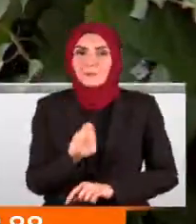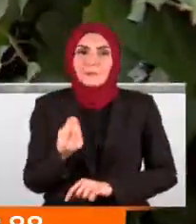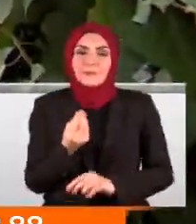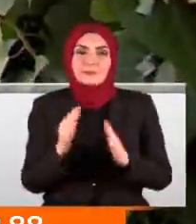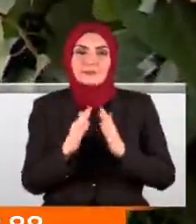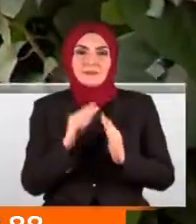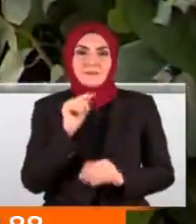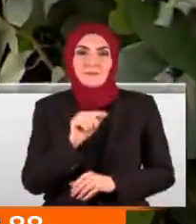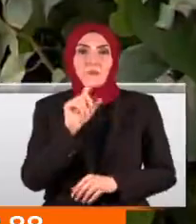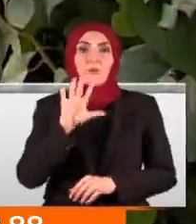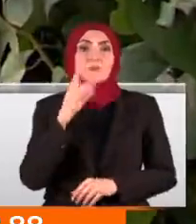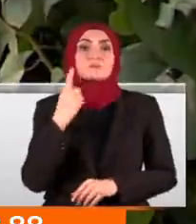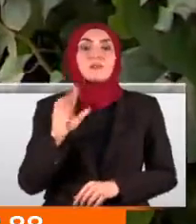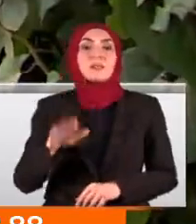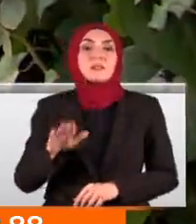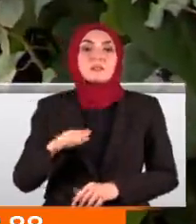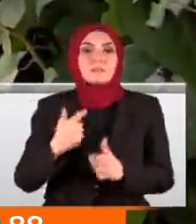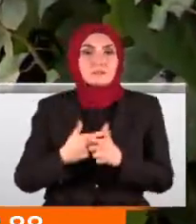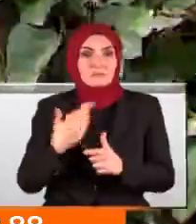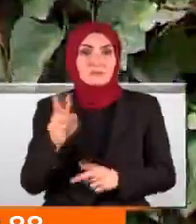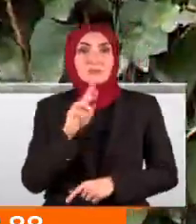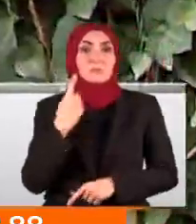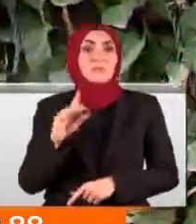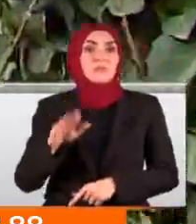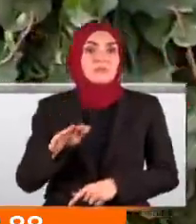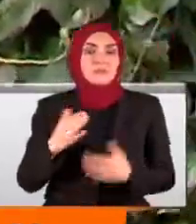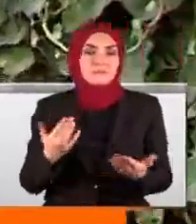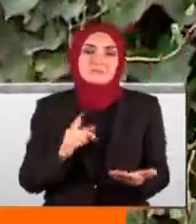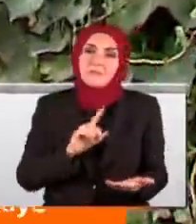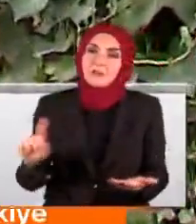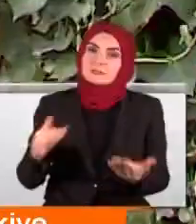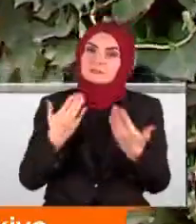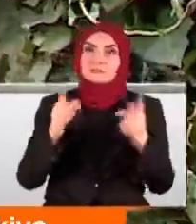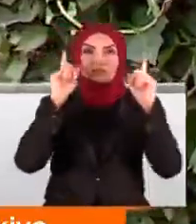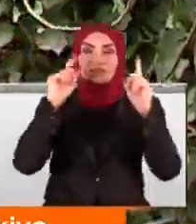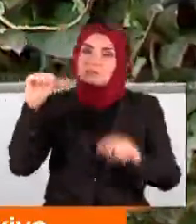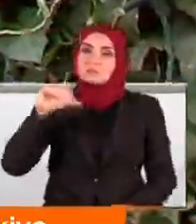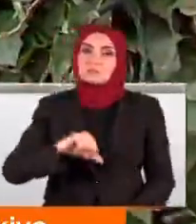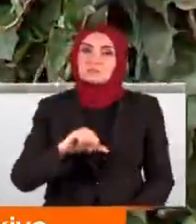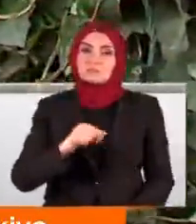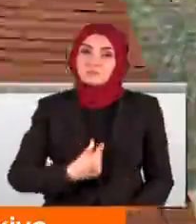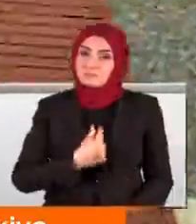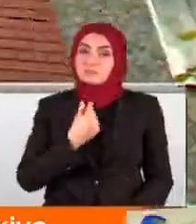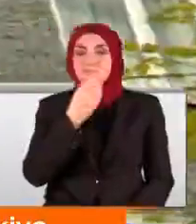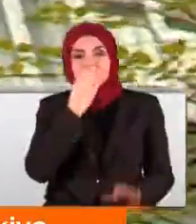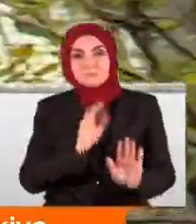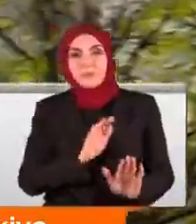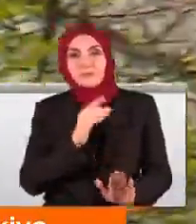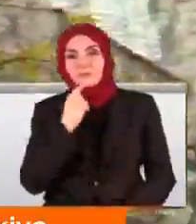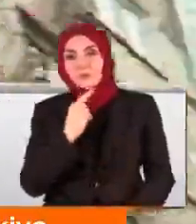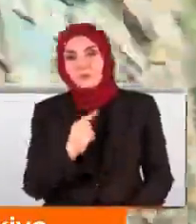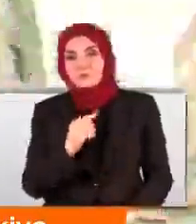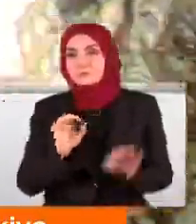yani. 15 bin lira. 15 bin lira, 20 bin lira. Hayırlısı, inşallah düşer. Ümitle bekliyoruz. Şu sıralar